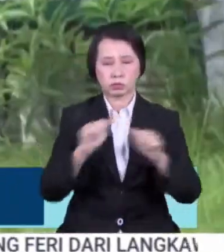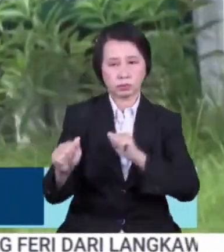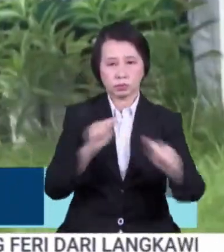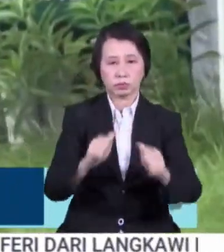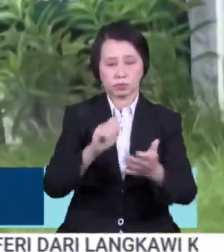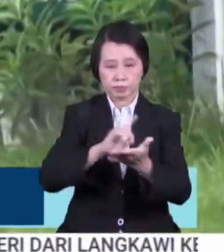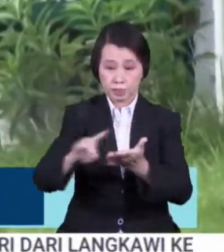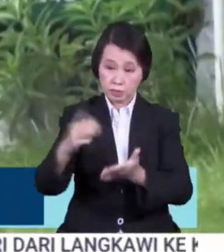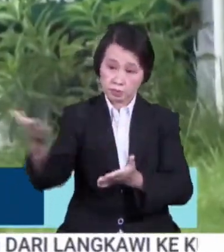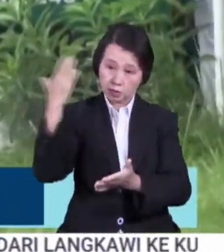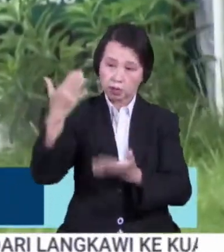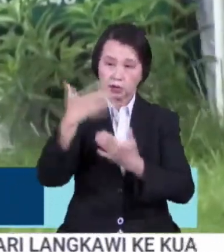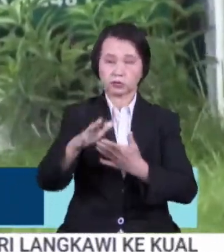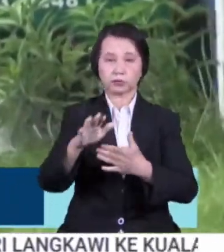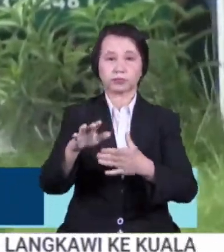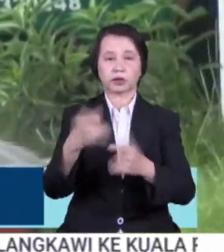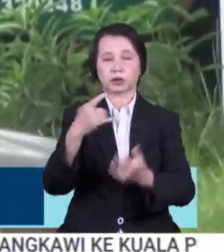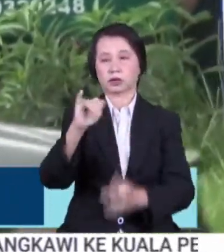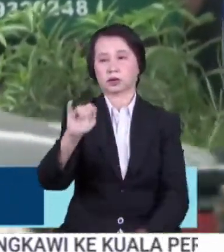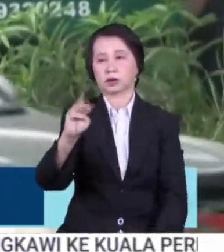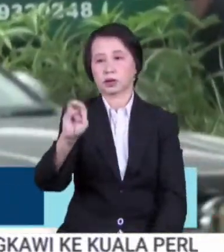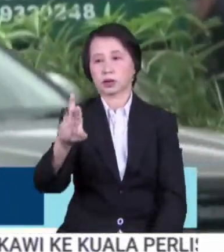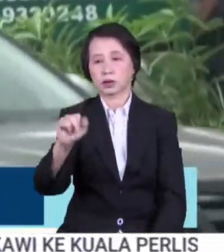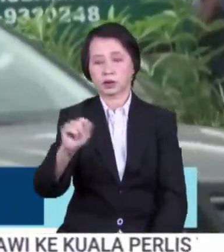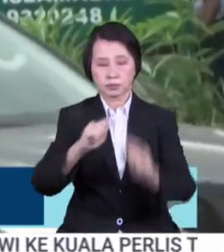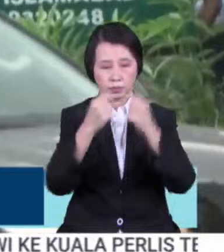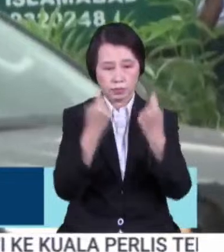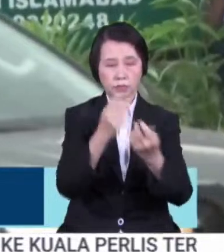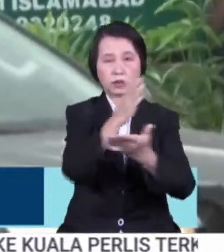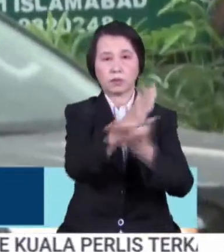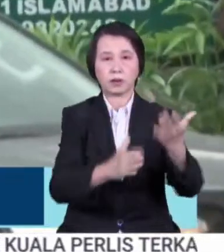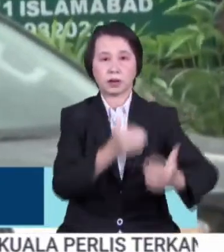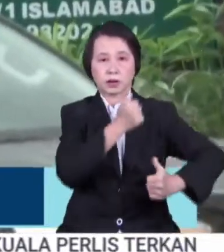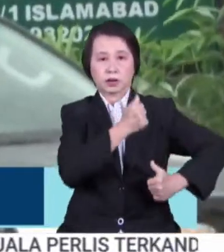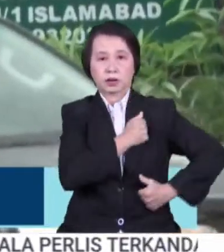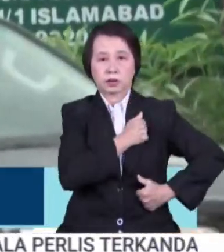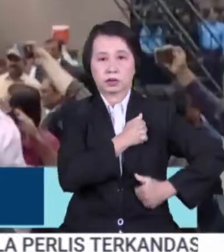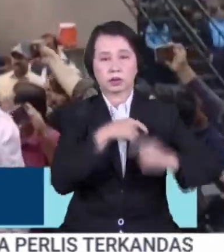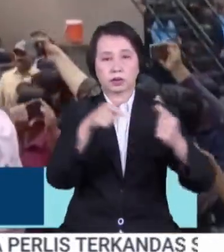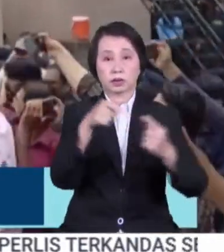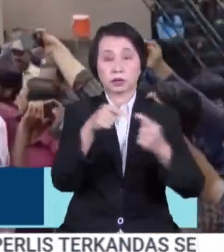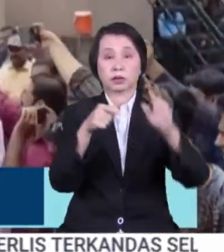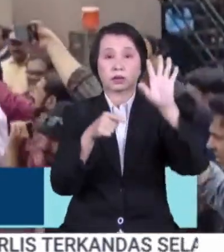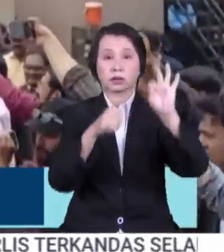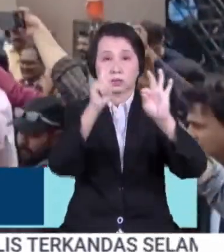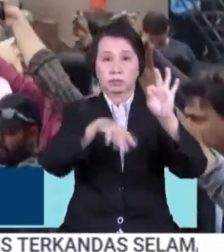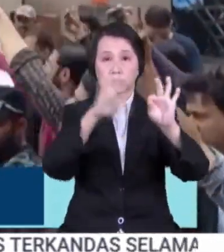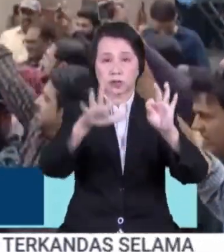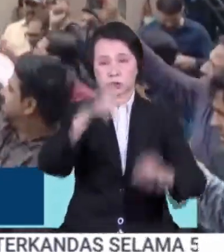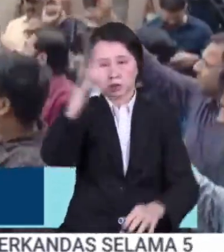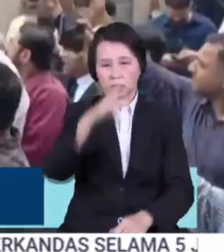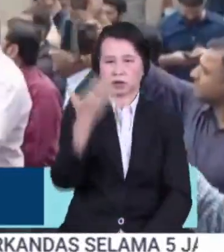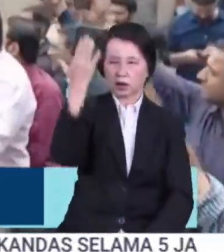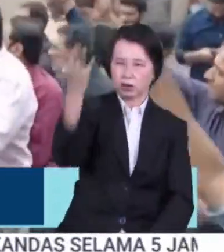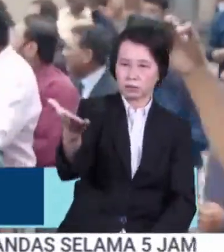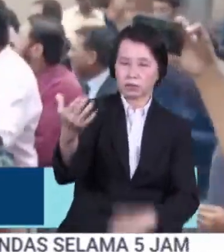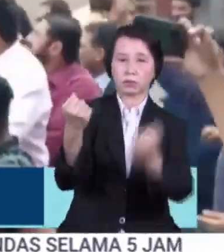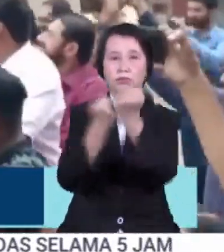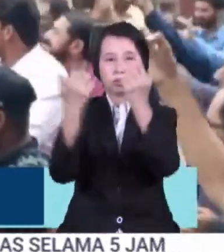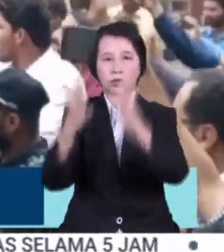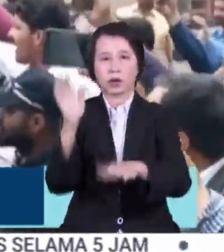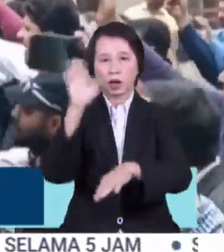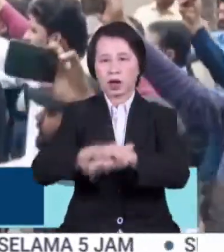lalu selepas penahanan Imran oleh pasukan separa tentera Ranger pada 9 Mei. Kerajaan menyalahkan penyokongnya